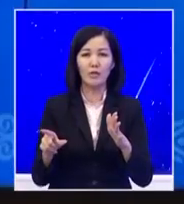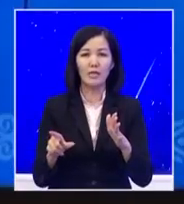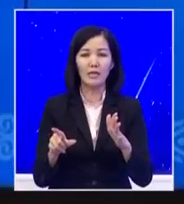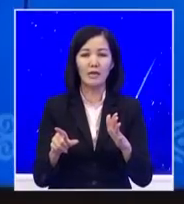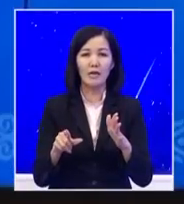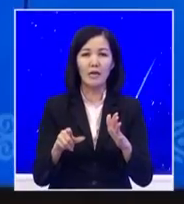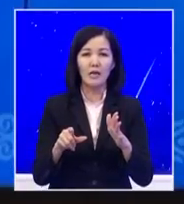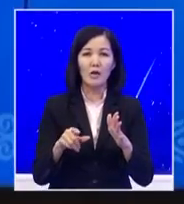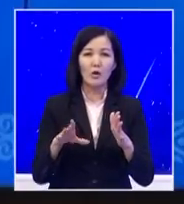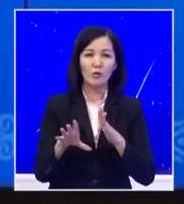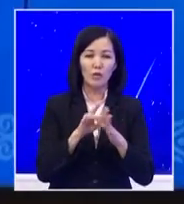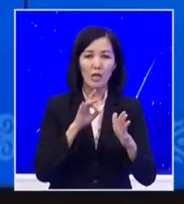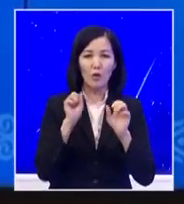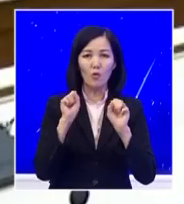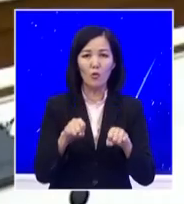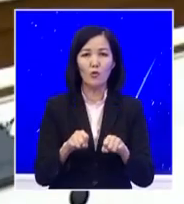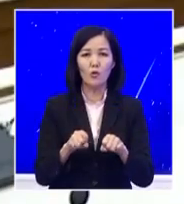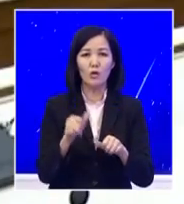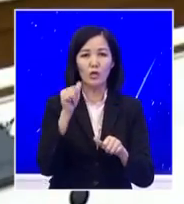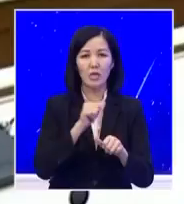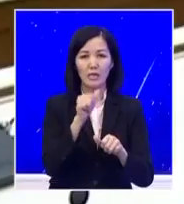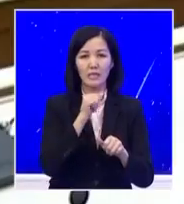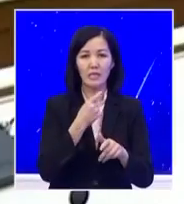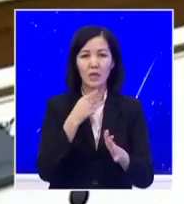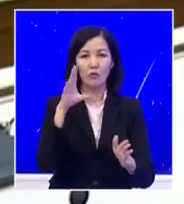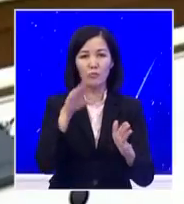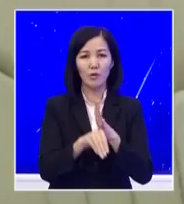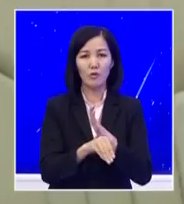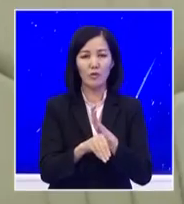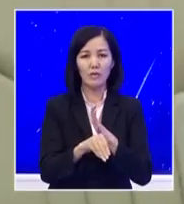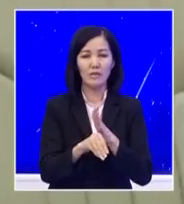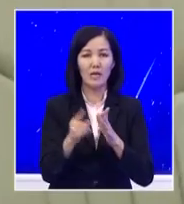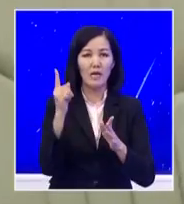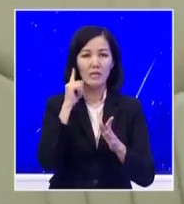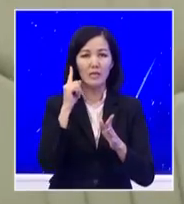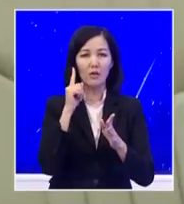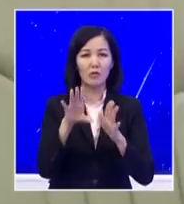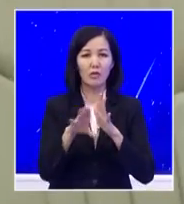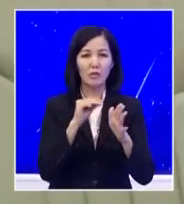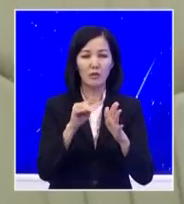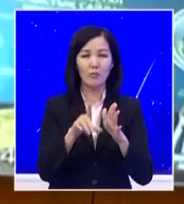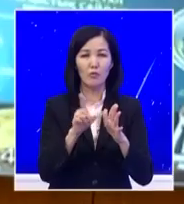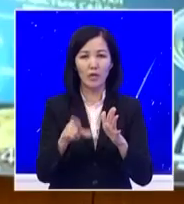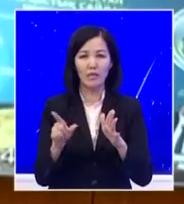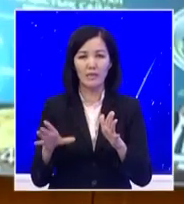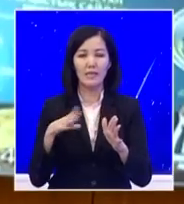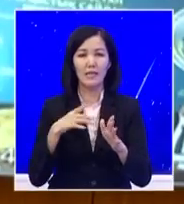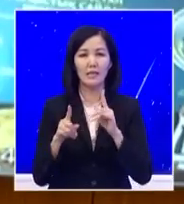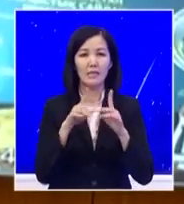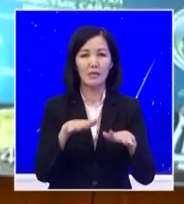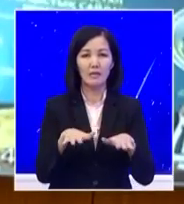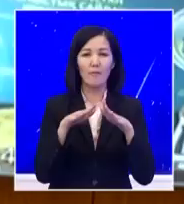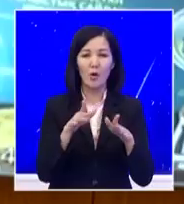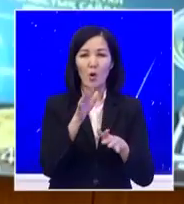депутаттарын жанама сайлау құқығы негізінде жасырын дауыс беру кезінде тыңдаушылар мәслихат депутаттары сайланады. Сенат депутаттарының